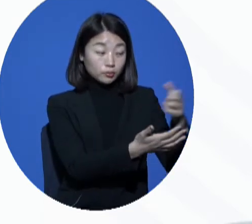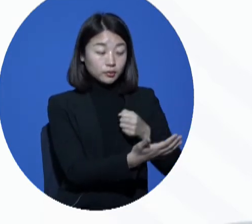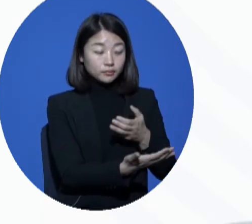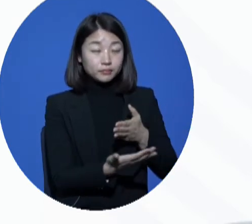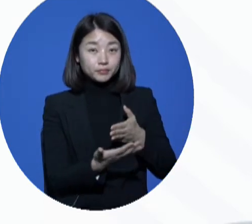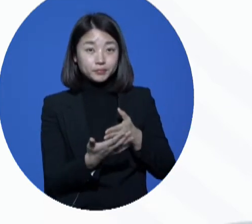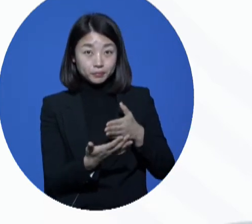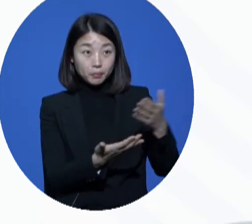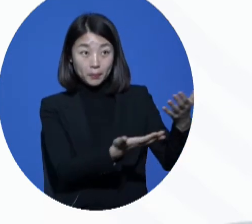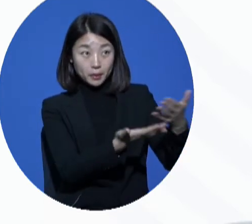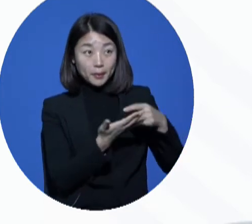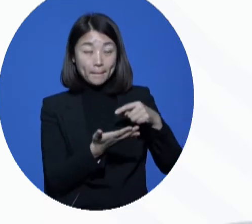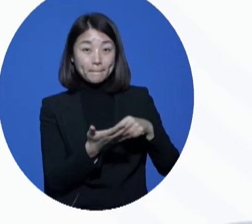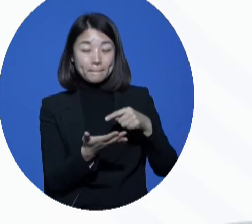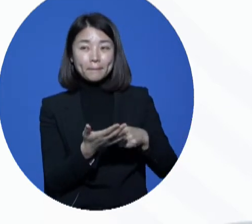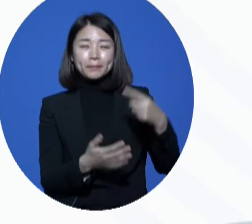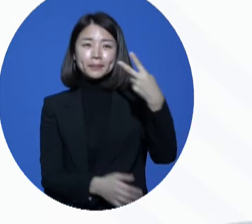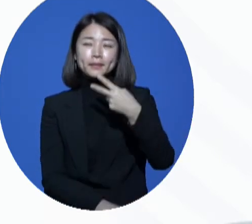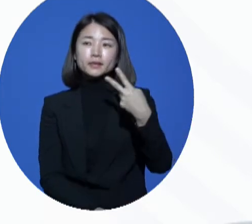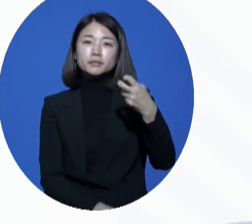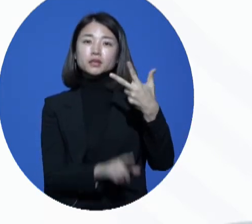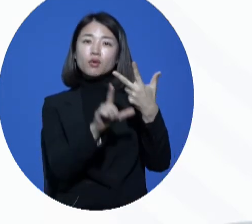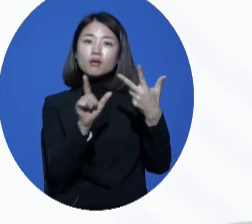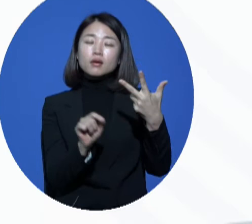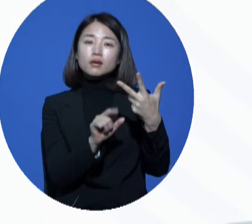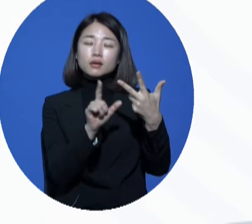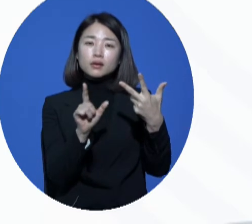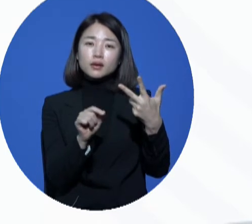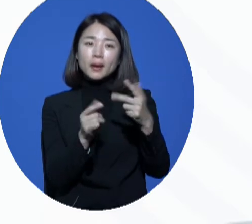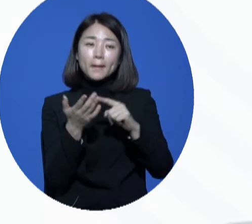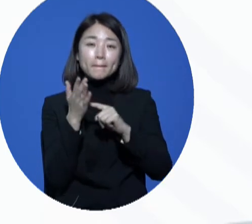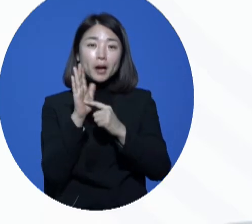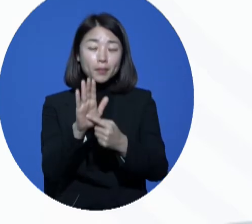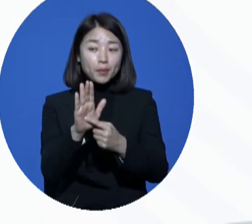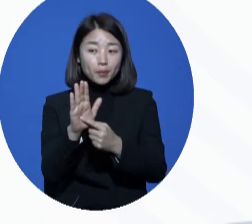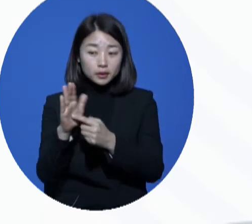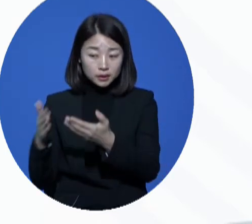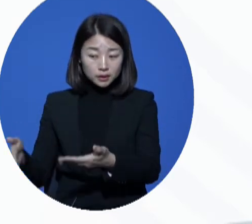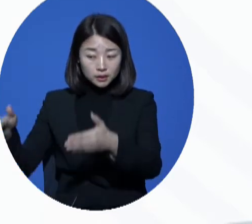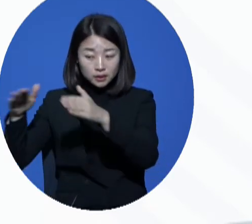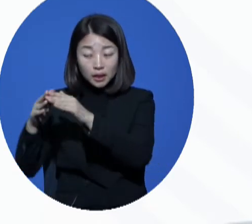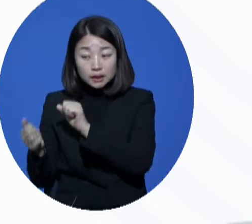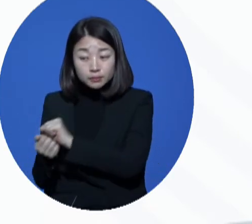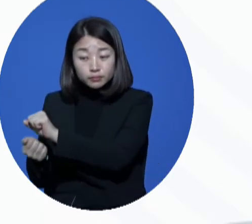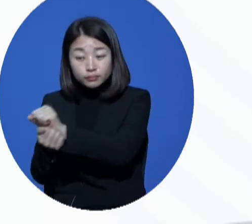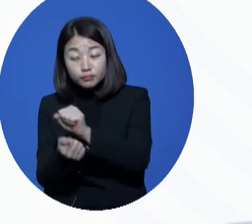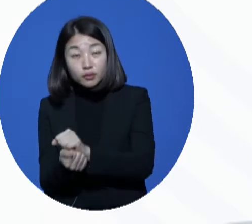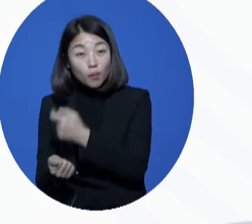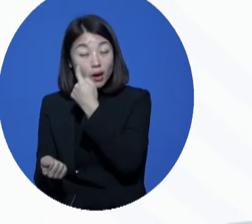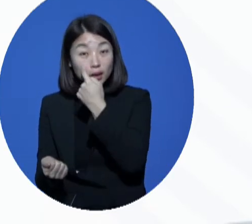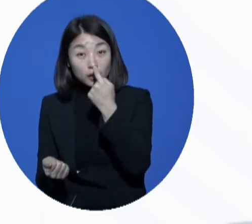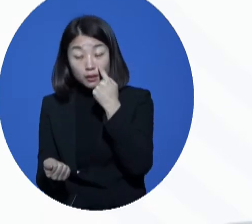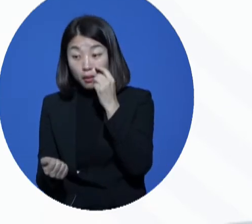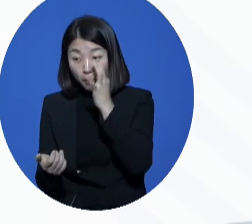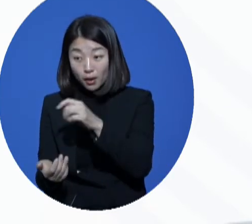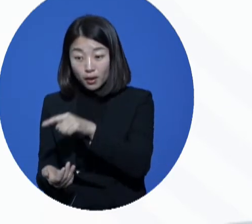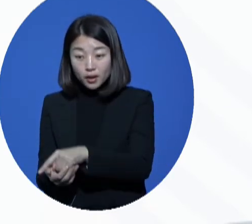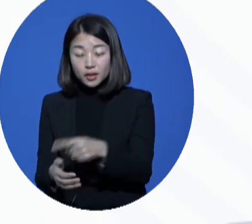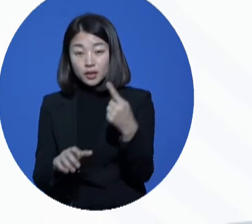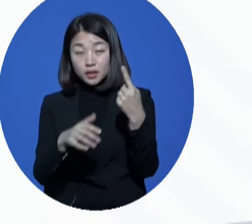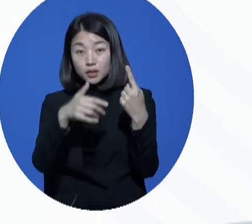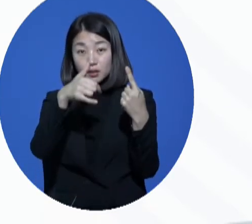그래서 나눔문화연구소에서 2020년 7월에 발표한 시설 내 집단 감염 현황을 확인해 보니까